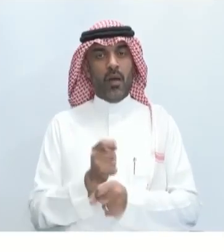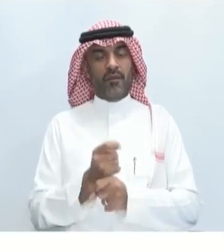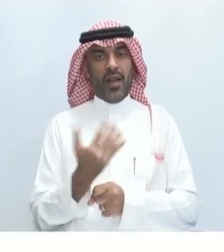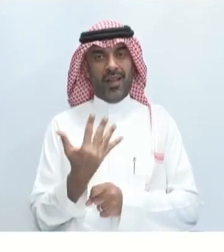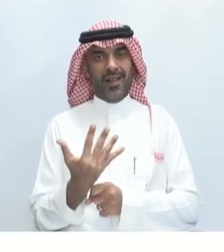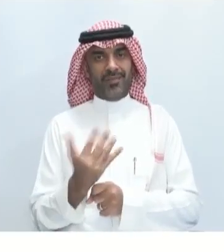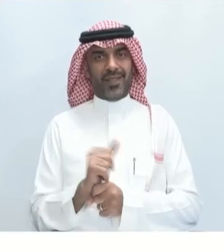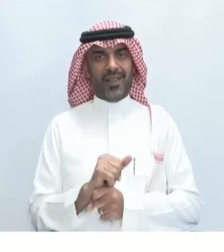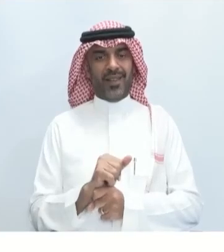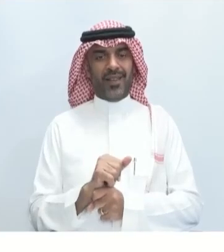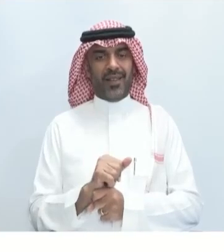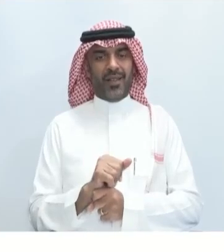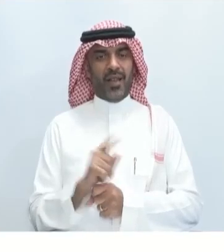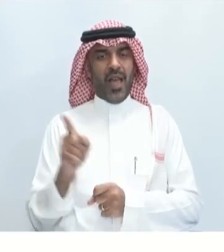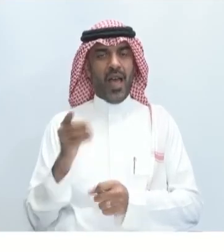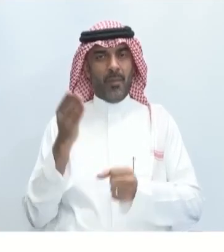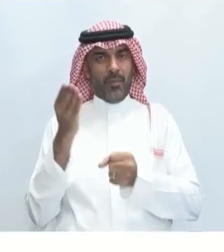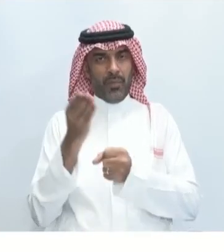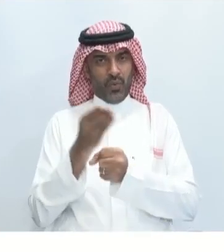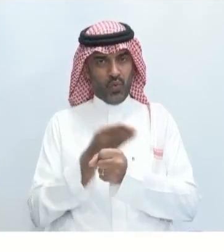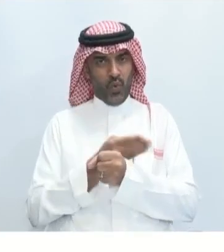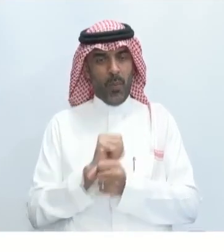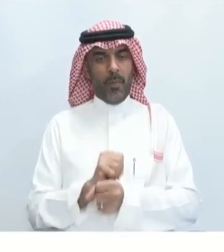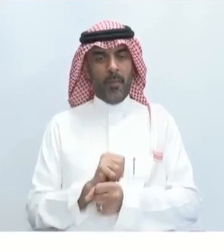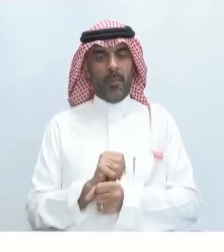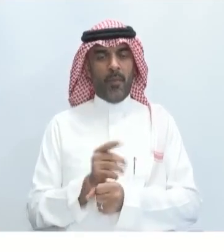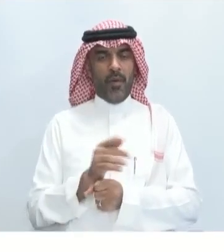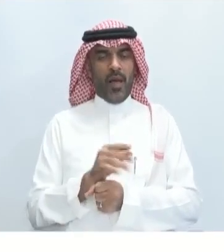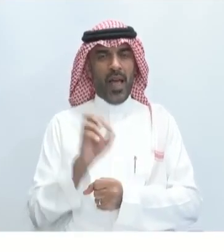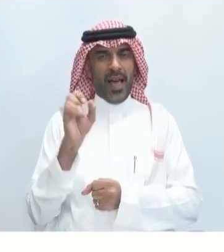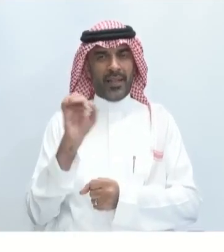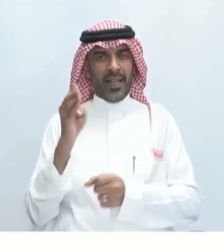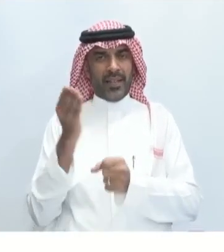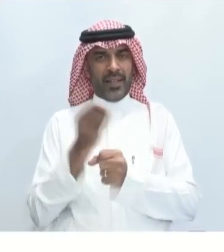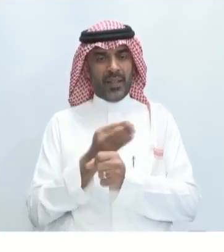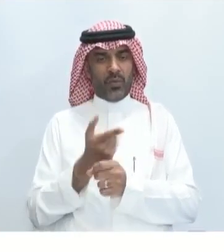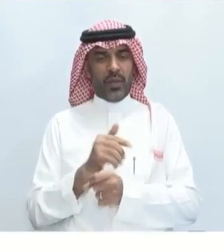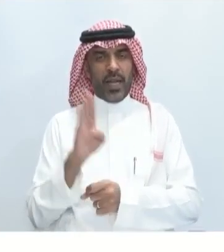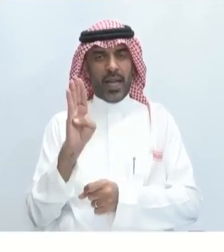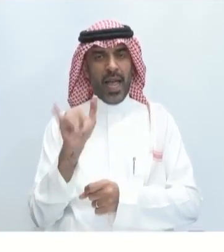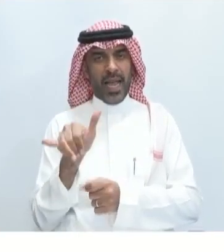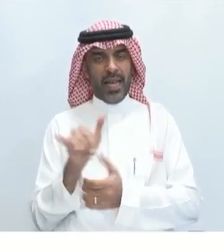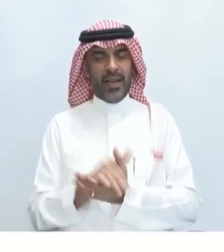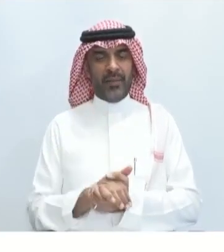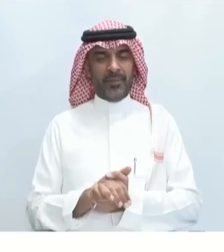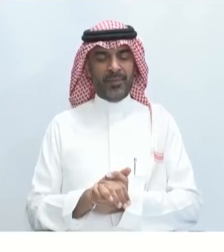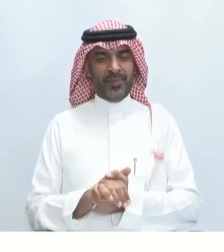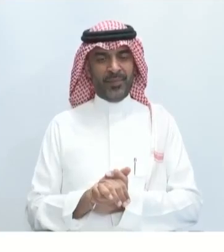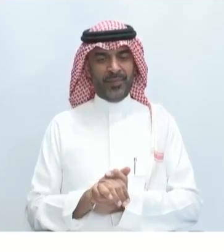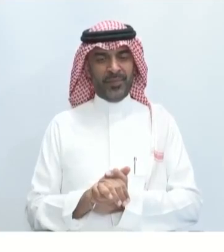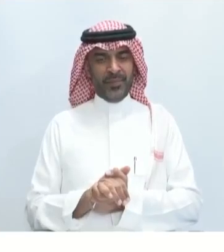الافعال الخمسه حالته منصوب الاداه الناصبه هي كي يكونوا